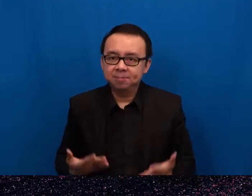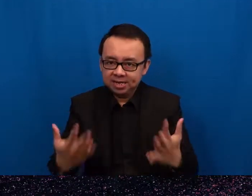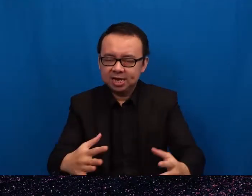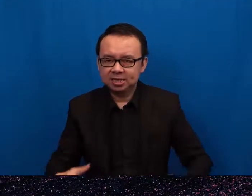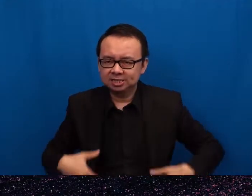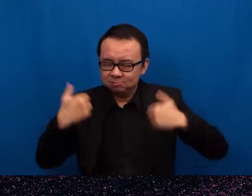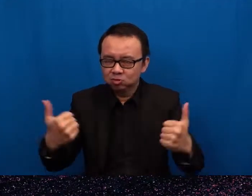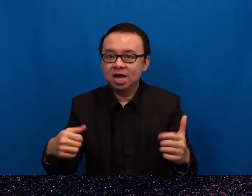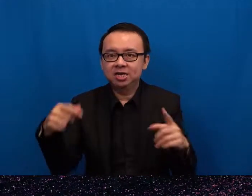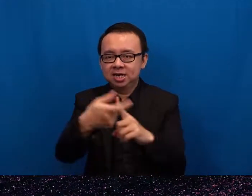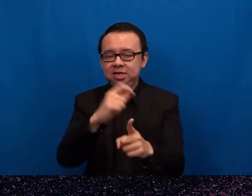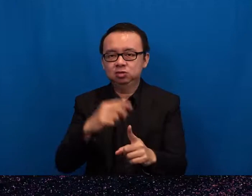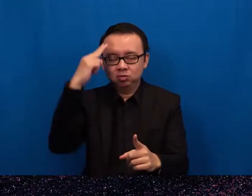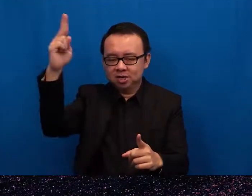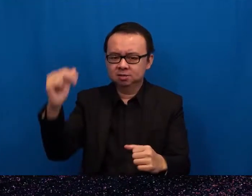Gilead.